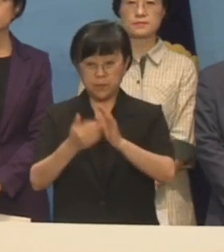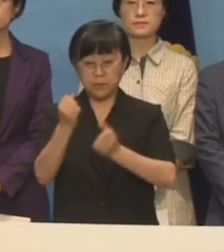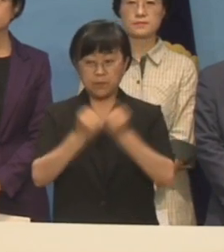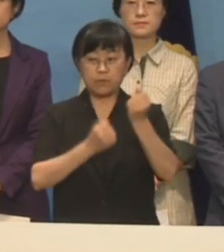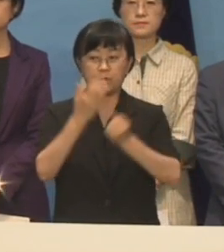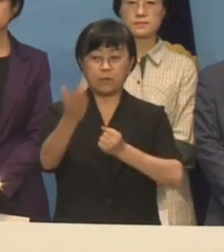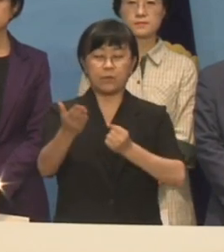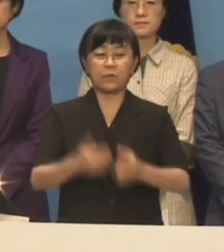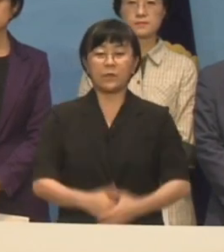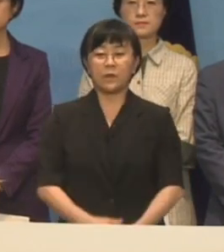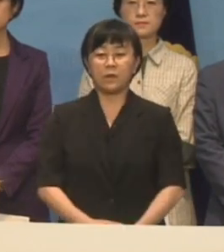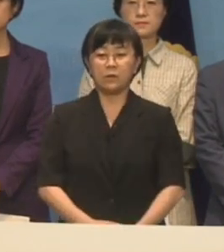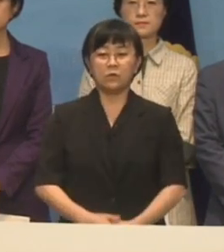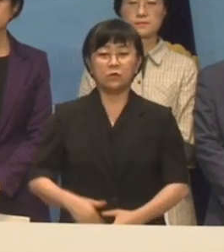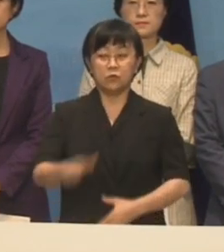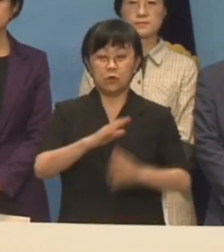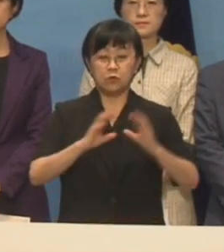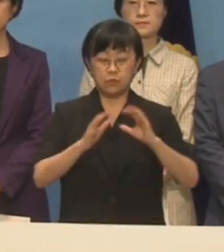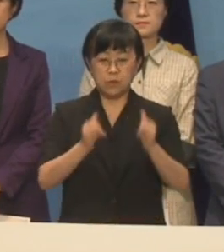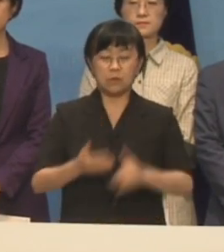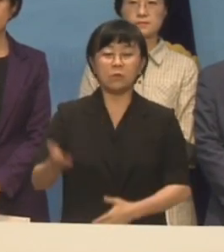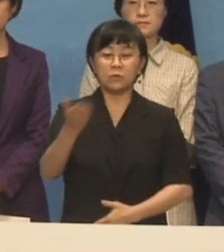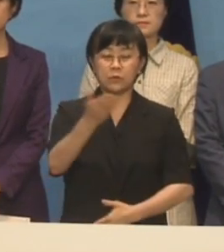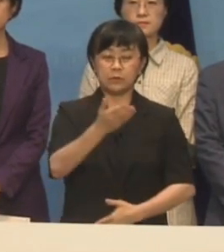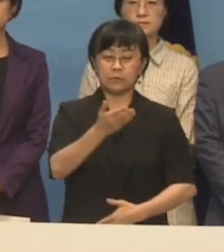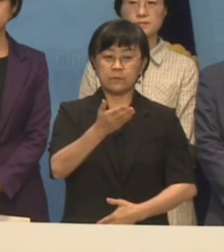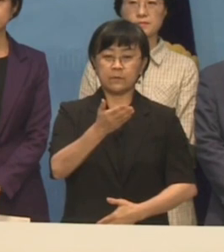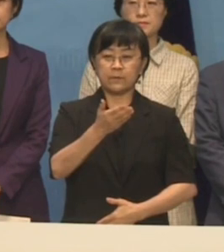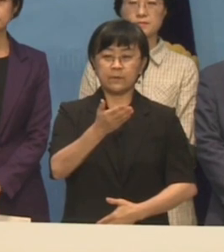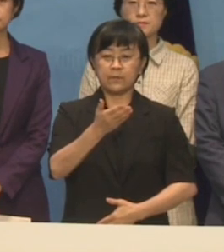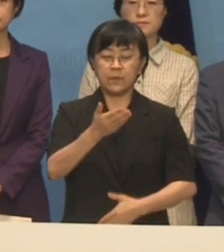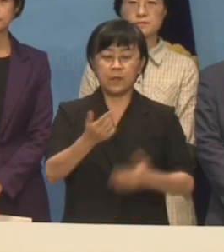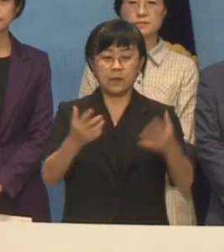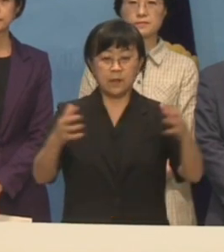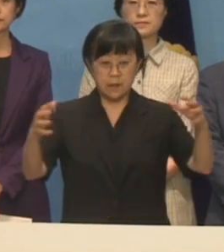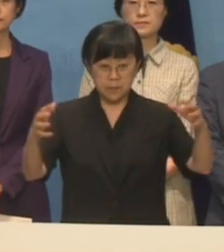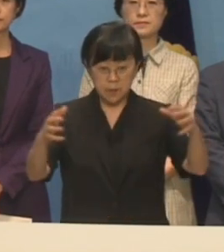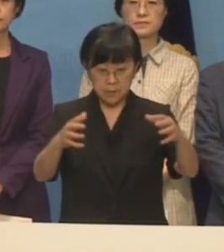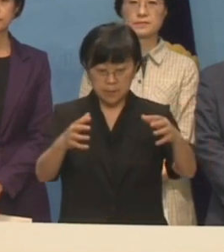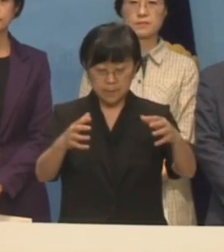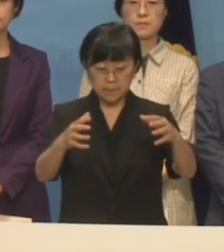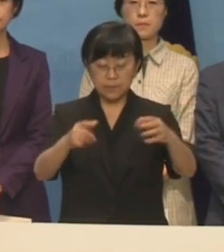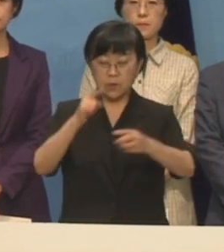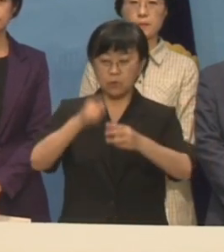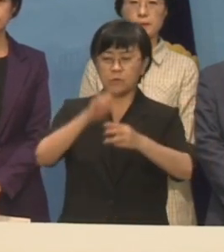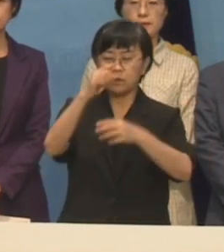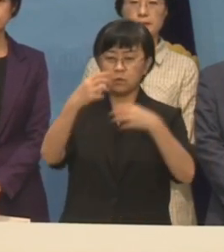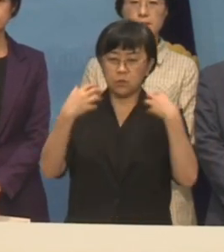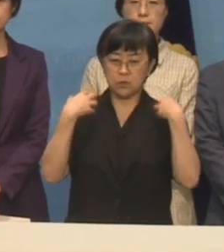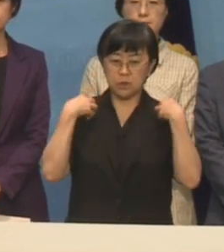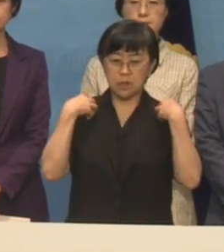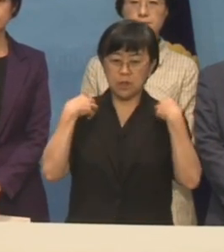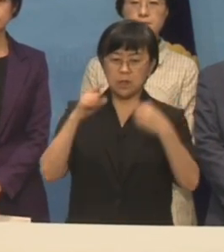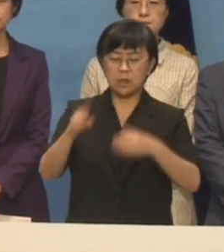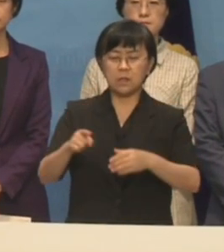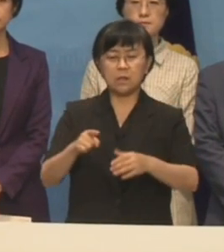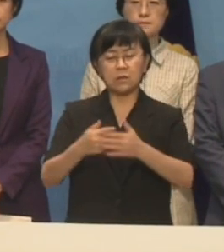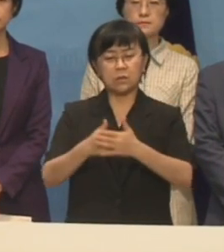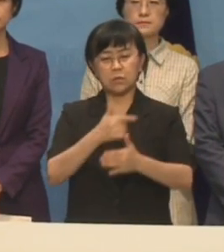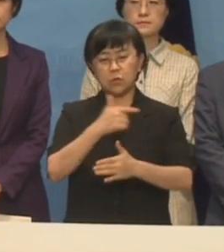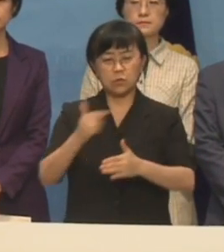말씀을 드리면서 우리 국민 여러분께서 함께 윤석열 정부의 무도한